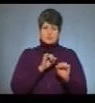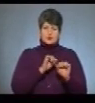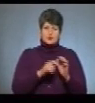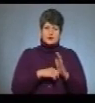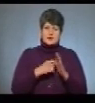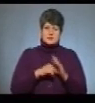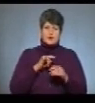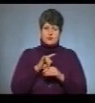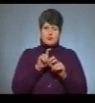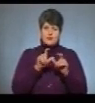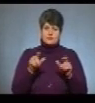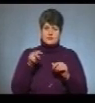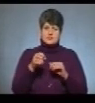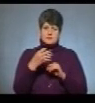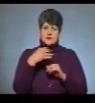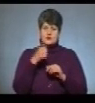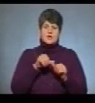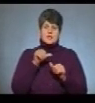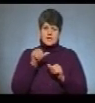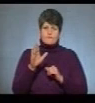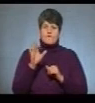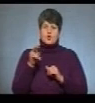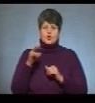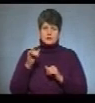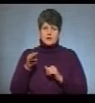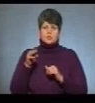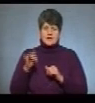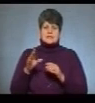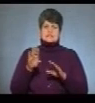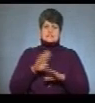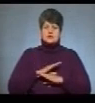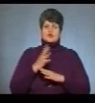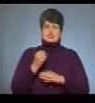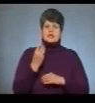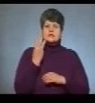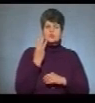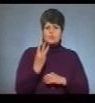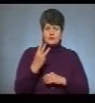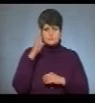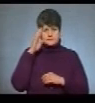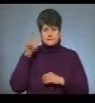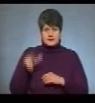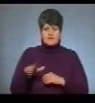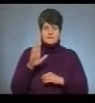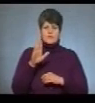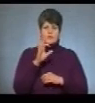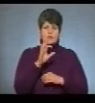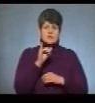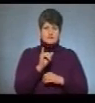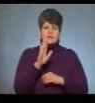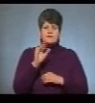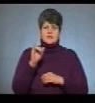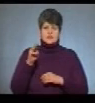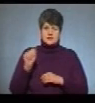у 2015 році, окрім Володимира Труха, загинули ще троє бійців. Іван Вітишин із села Велика Лука Тернопільського району